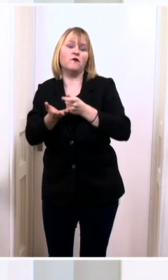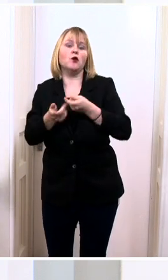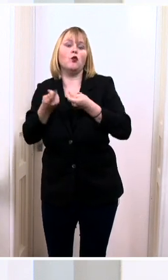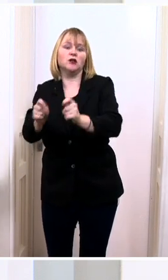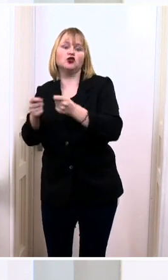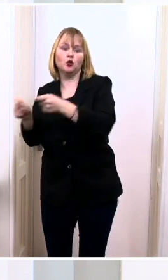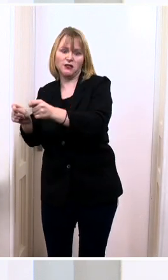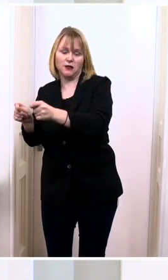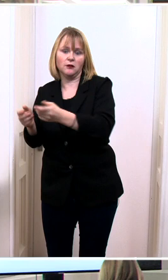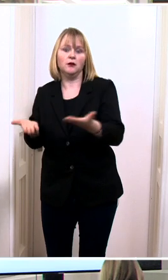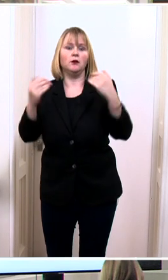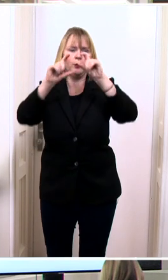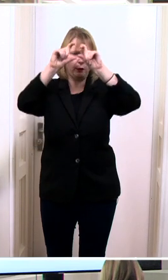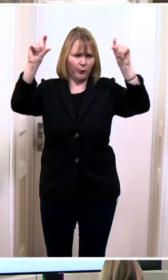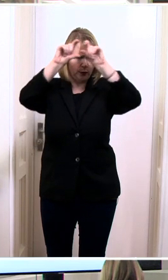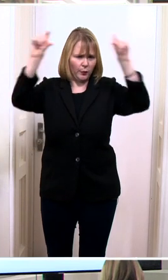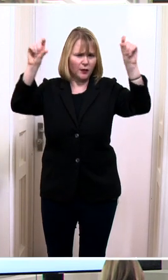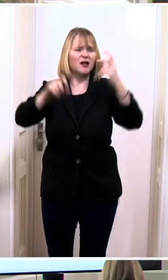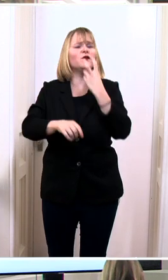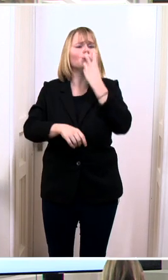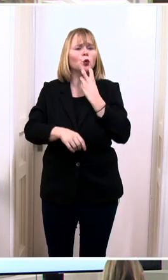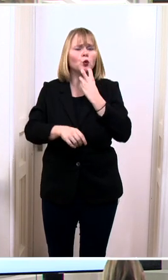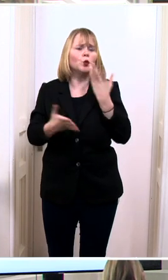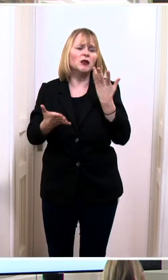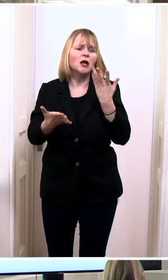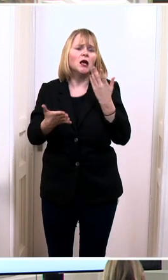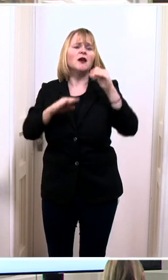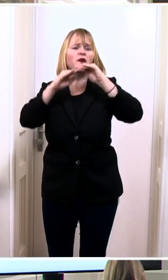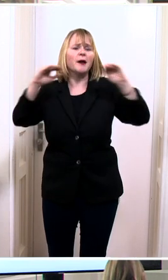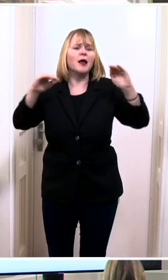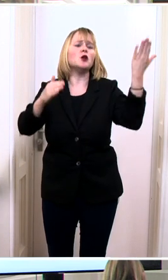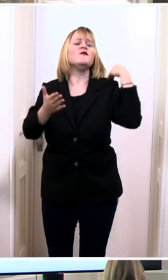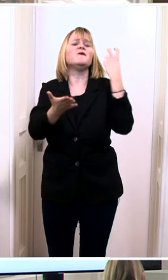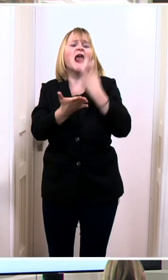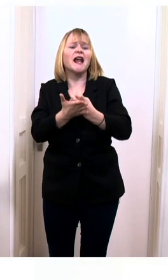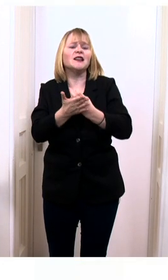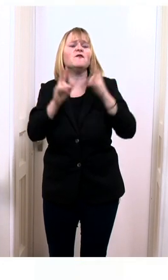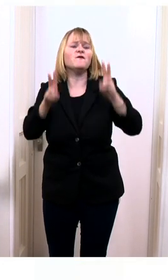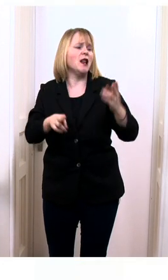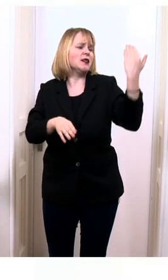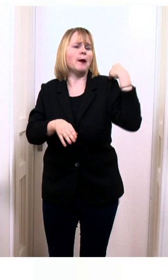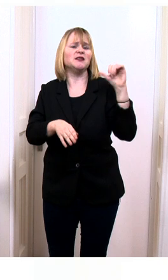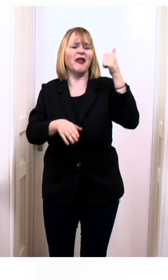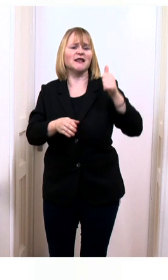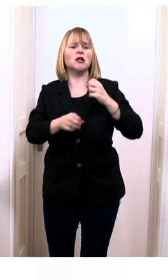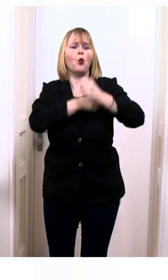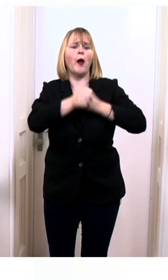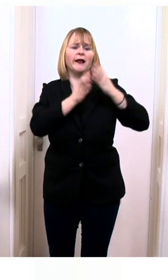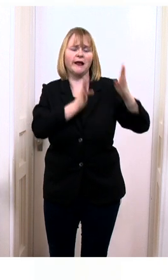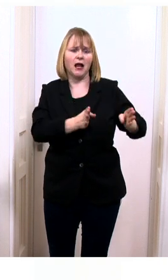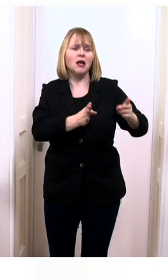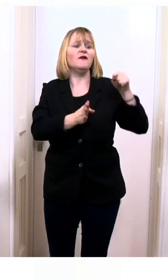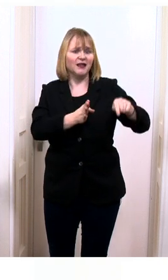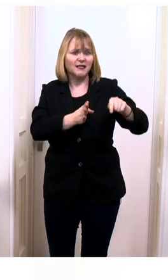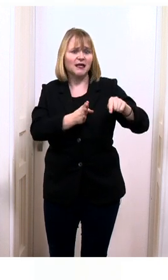das sind die Unterstützungen für Härtefälle für die Quartale 4 und das erste Quartal. Auch diese können eben nach Abschluss